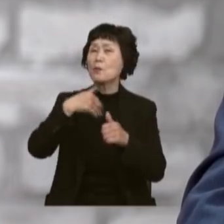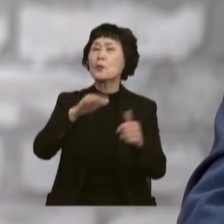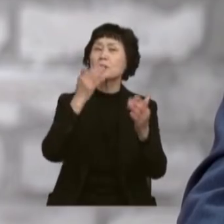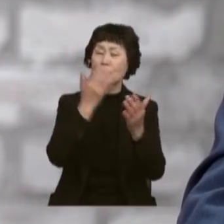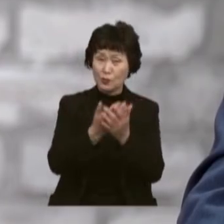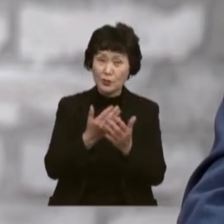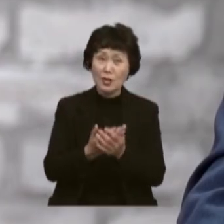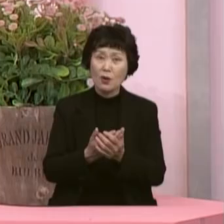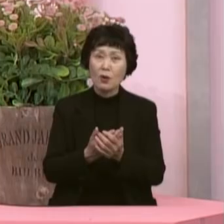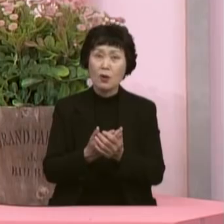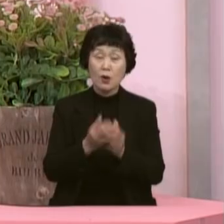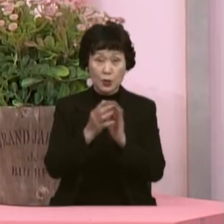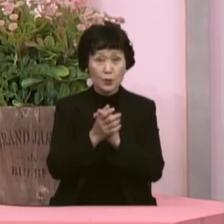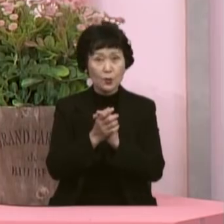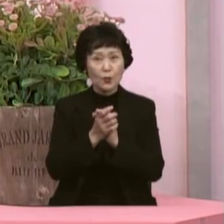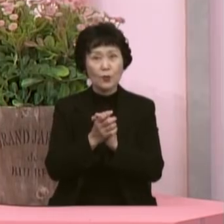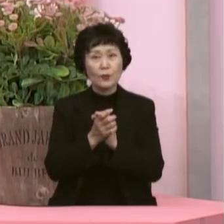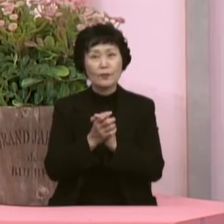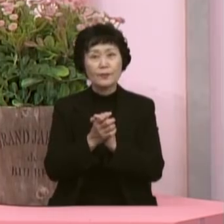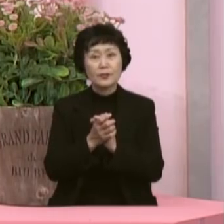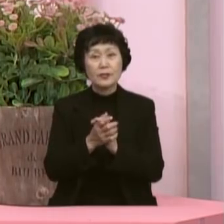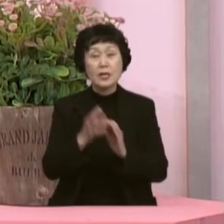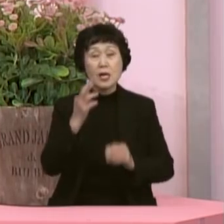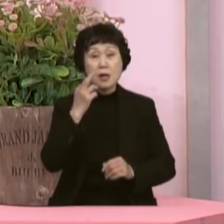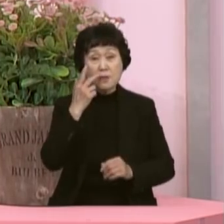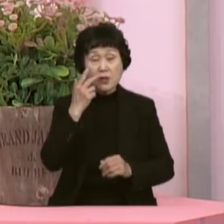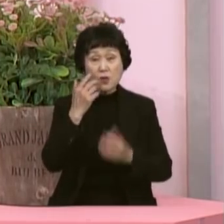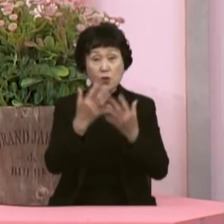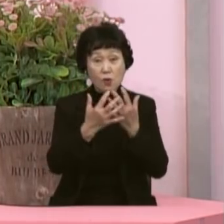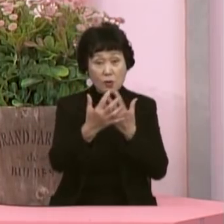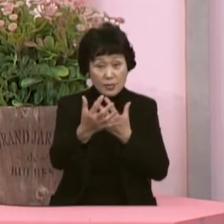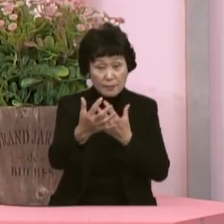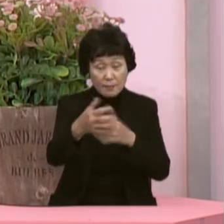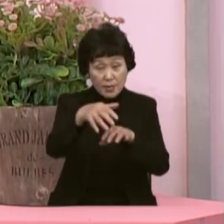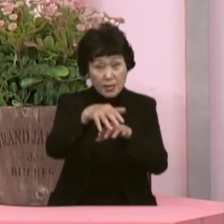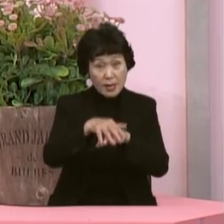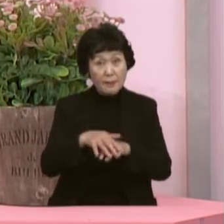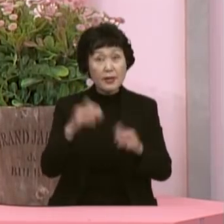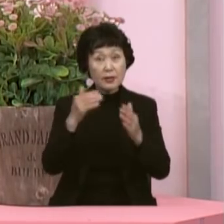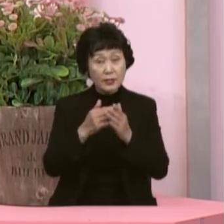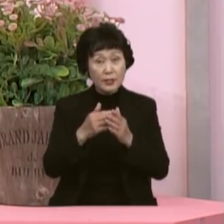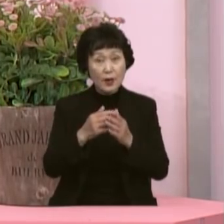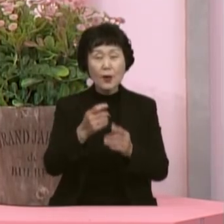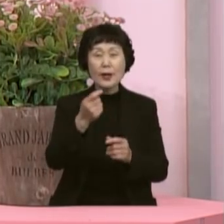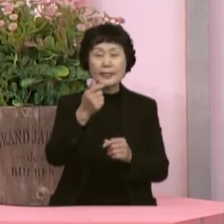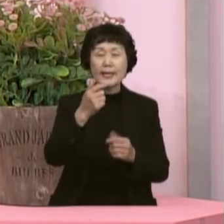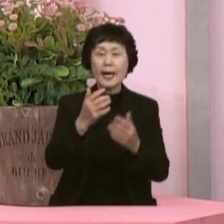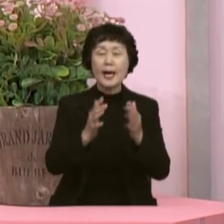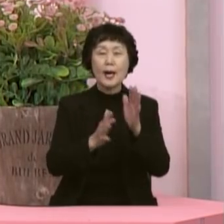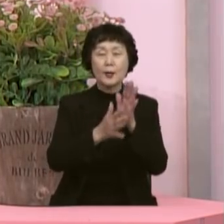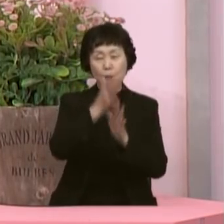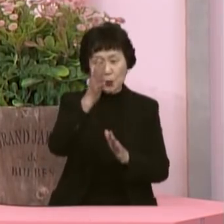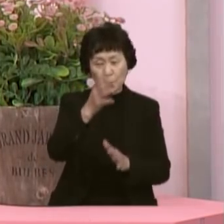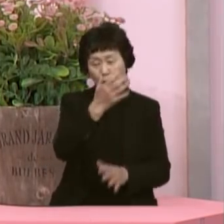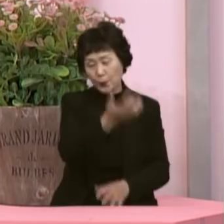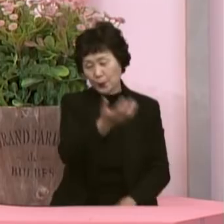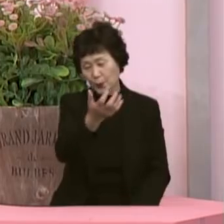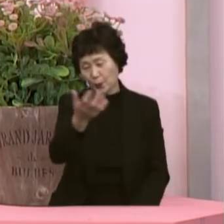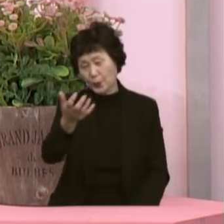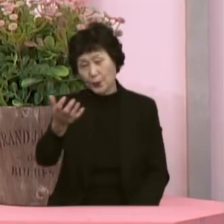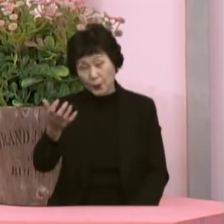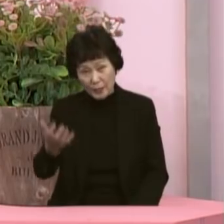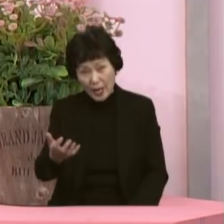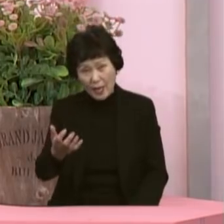다 소도시까지 다 들어가면서 닭공장, 소세지 공장, 청소하는 분들 막 그 시골마다 다니면서 거기서